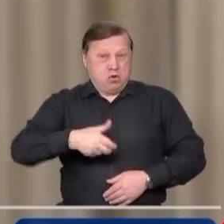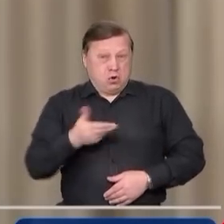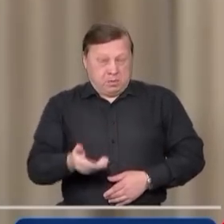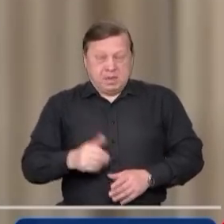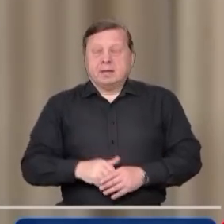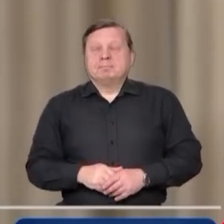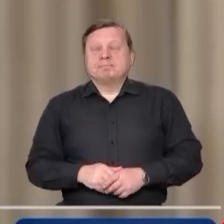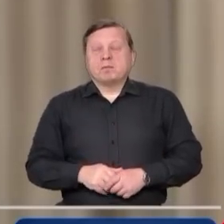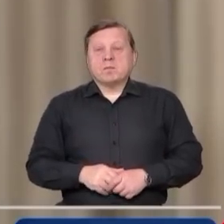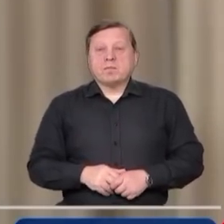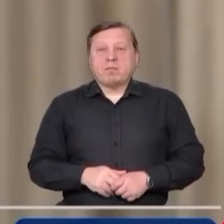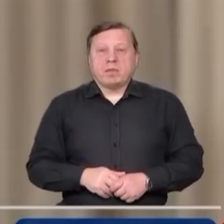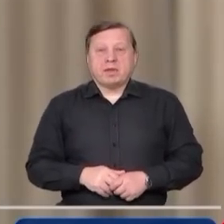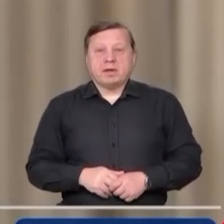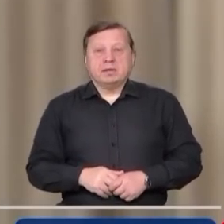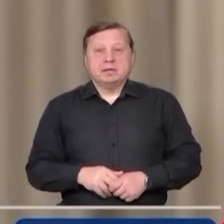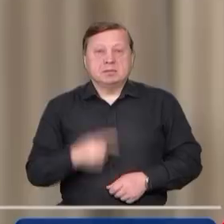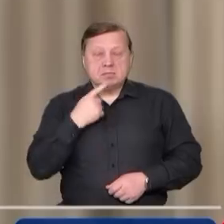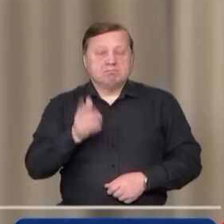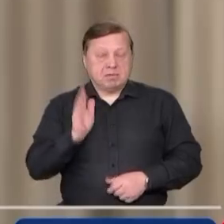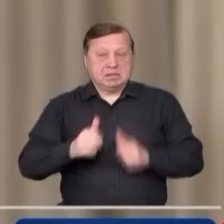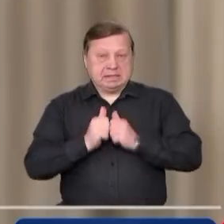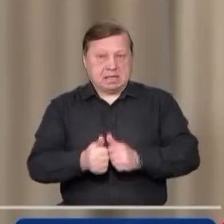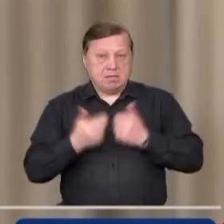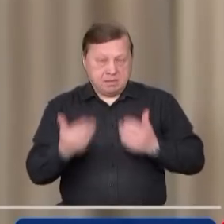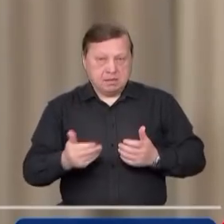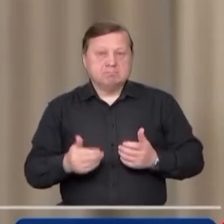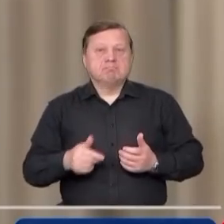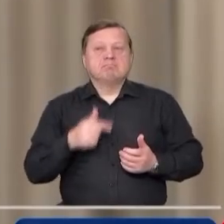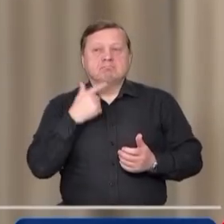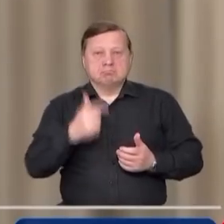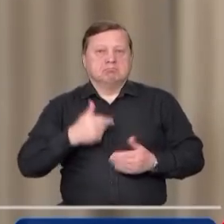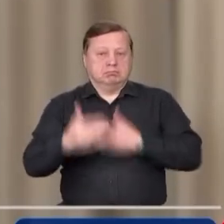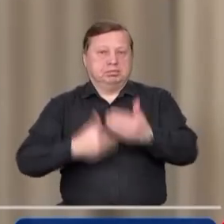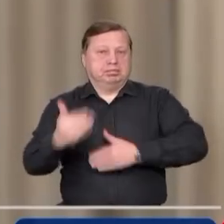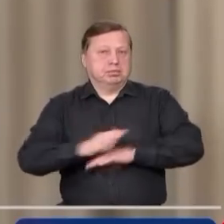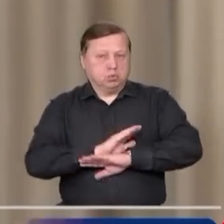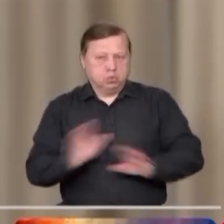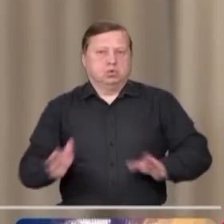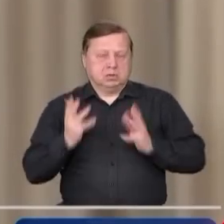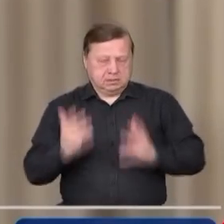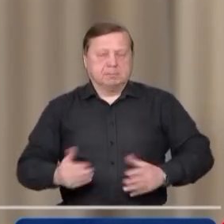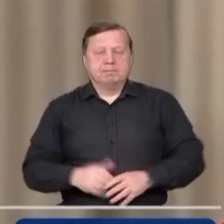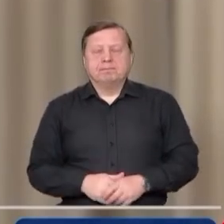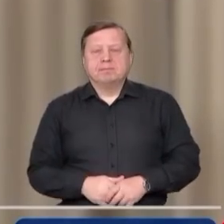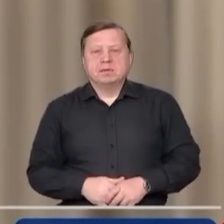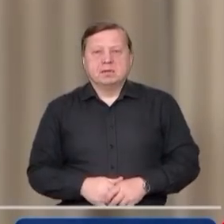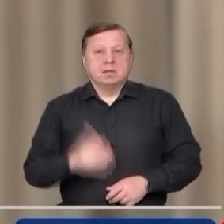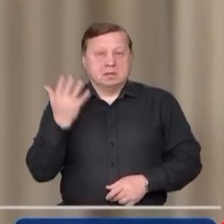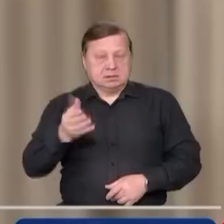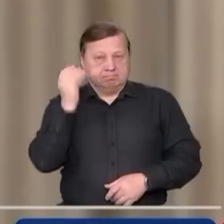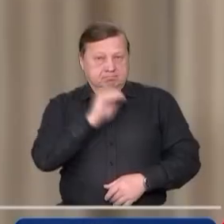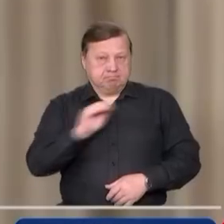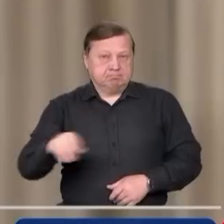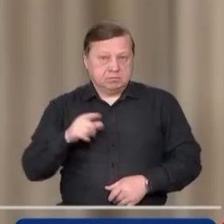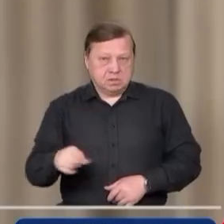jest, prostuje sobie za zadanie przewodzenie temu procesowi. Chcielibyśmy poinformować o